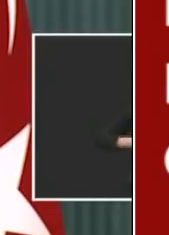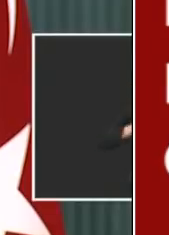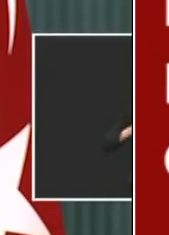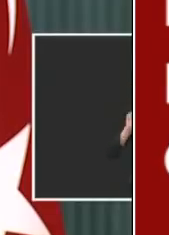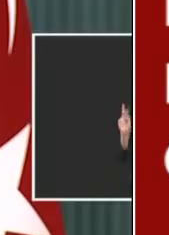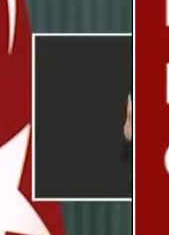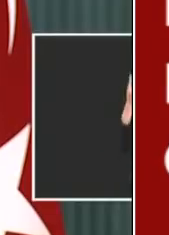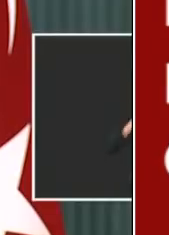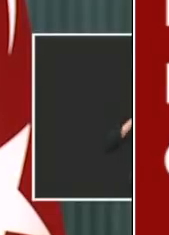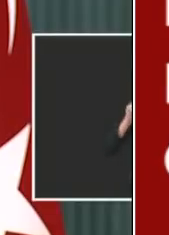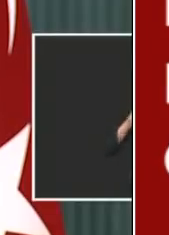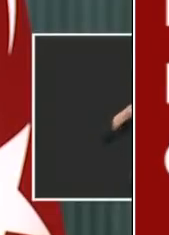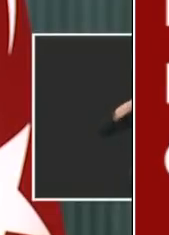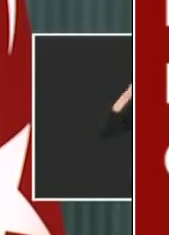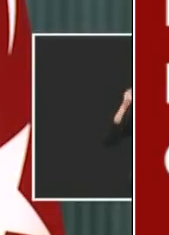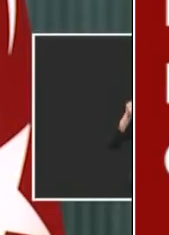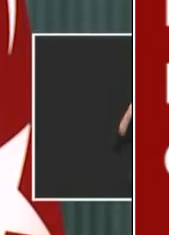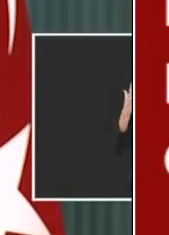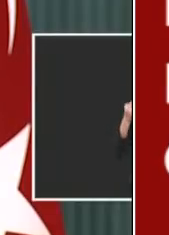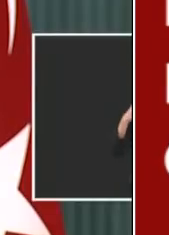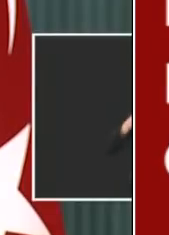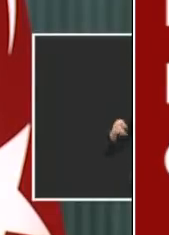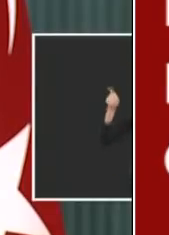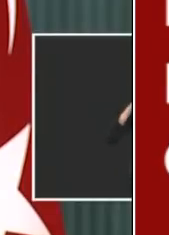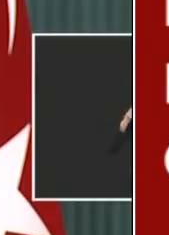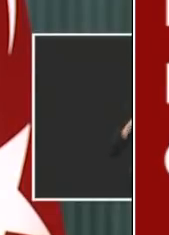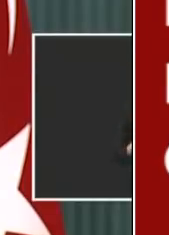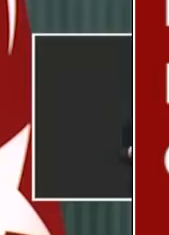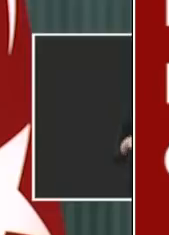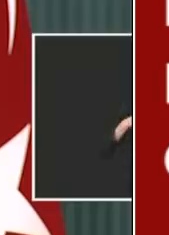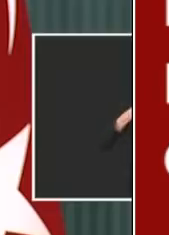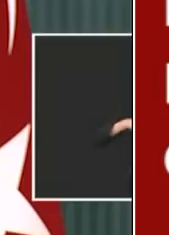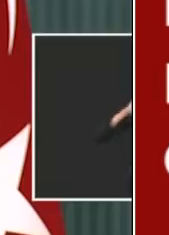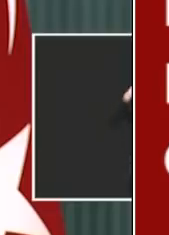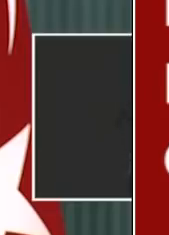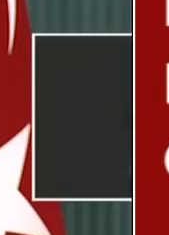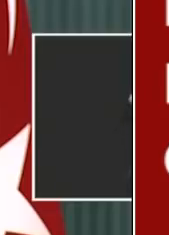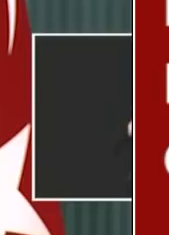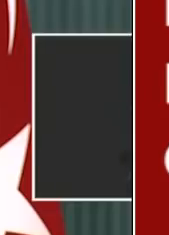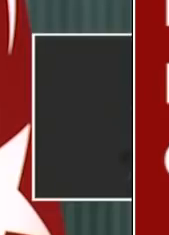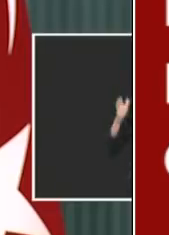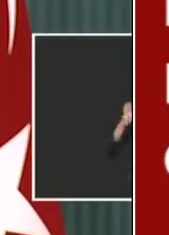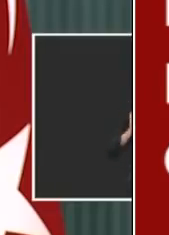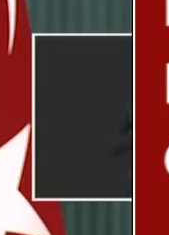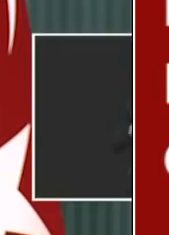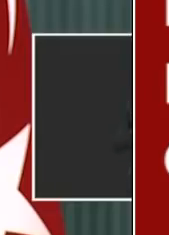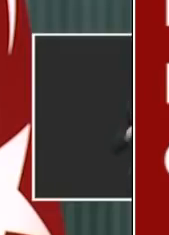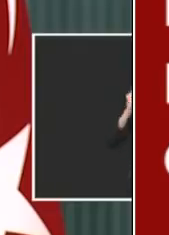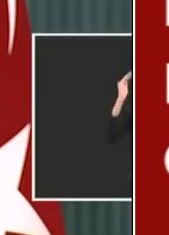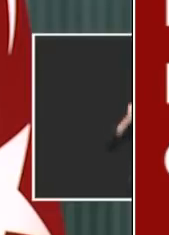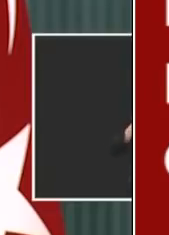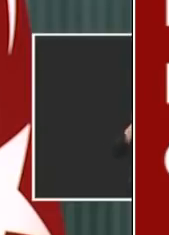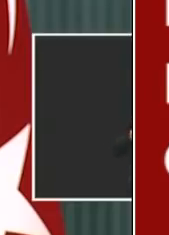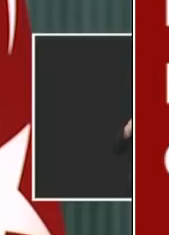vazgeçerek eskiye döndürmek istiyor Biz ülkemizi büyüterek işsizliği azaltarak